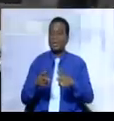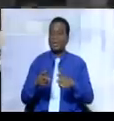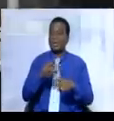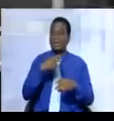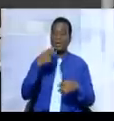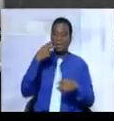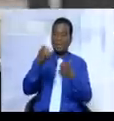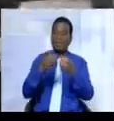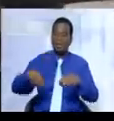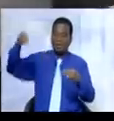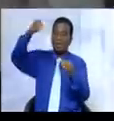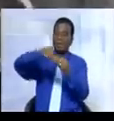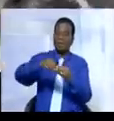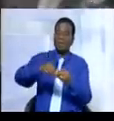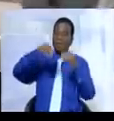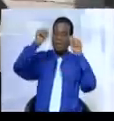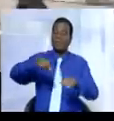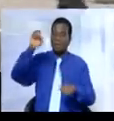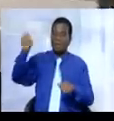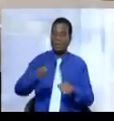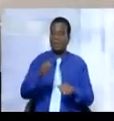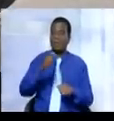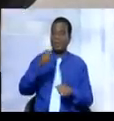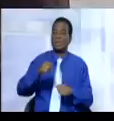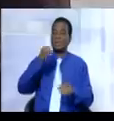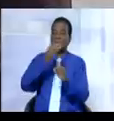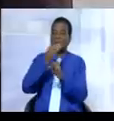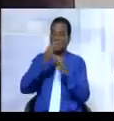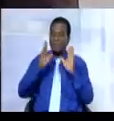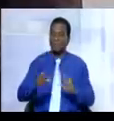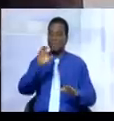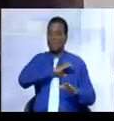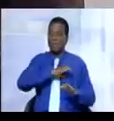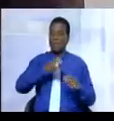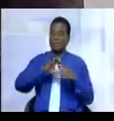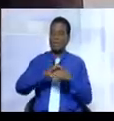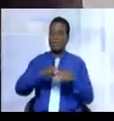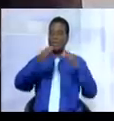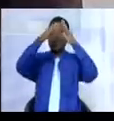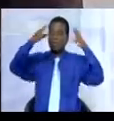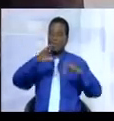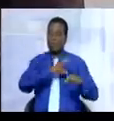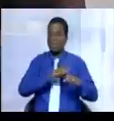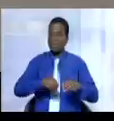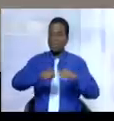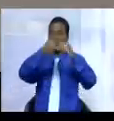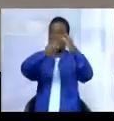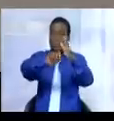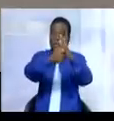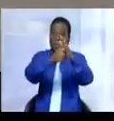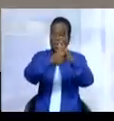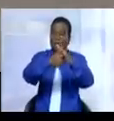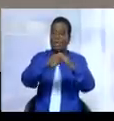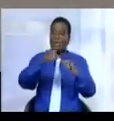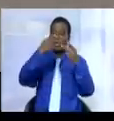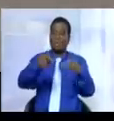qui vise à renforcer les capacités opérationnelles des fonctionnaires de police de ce commissariat. Alors, remise de clés de ce nouveau véhicule,